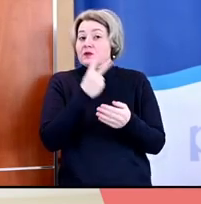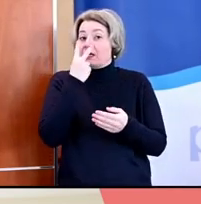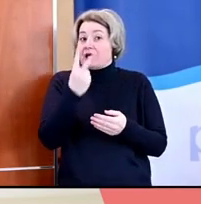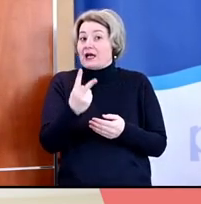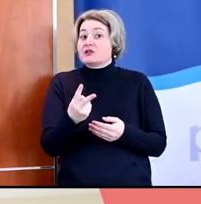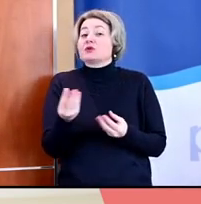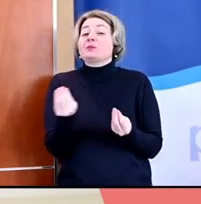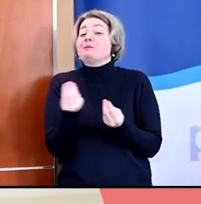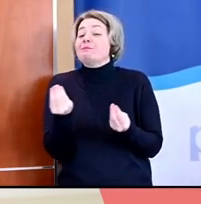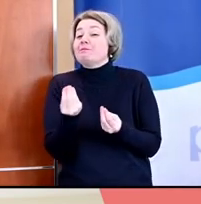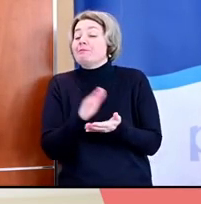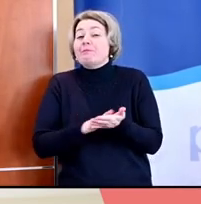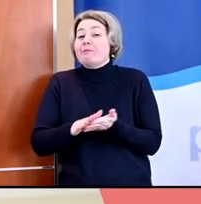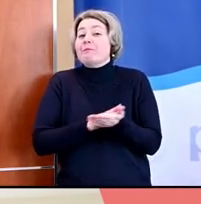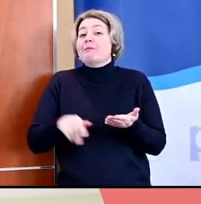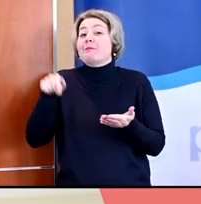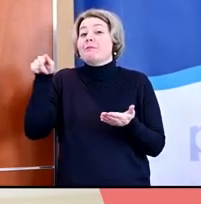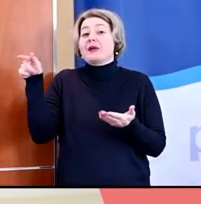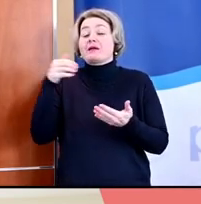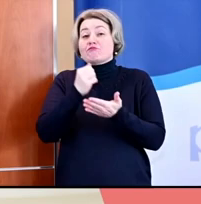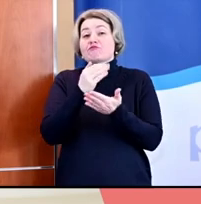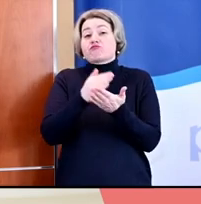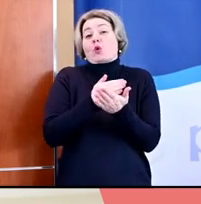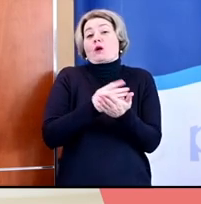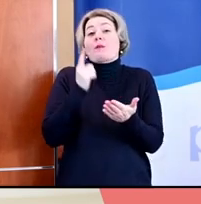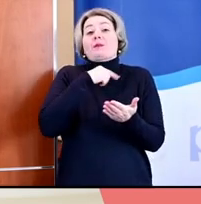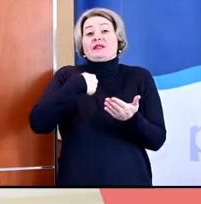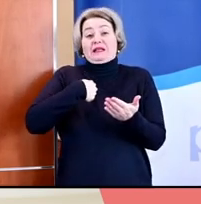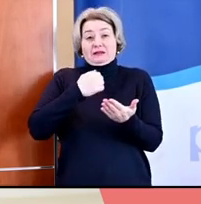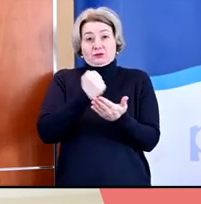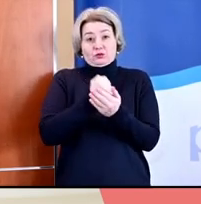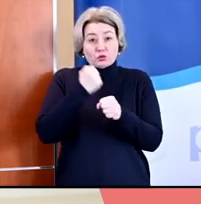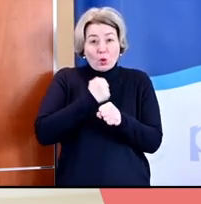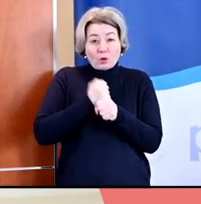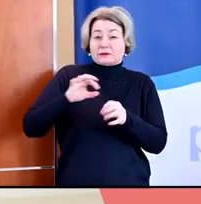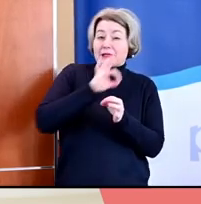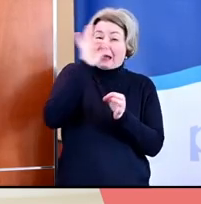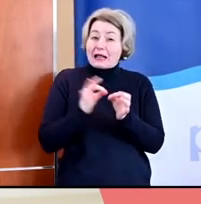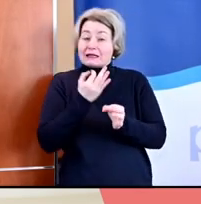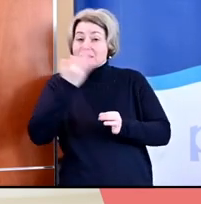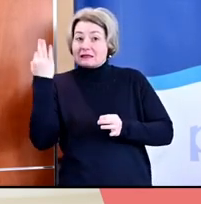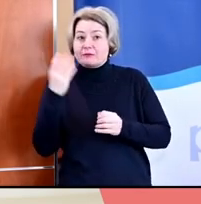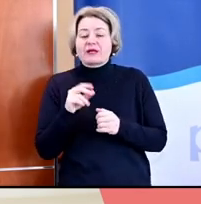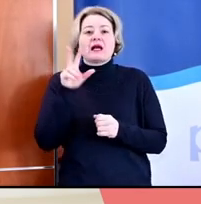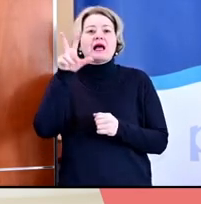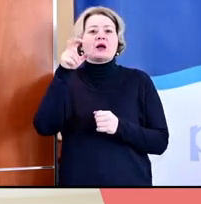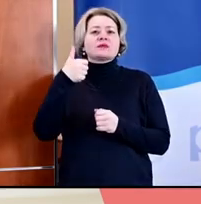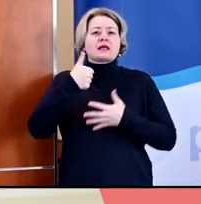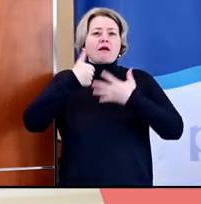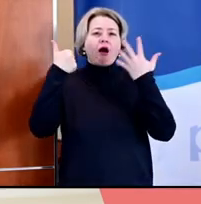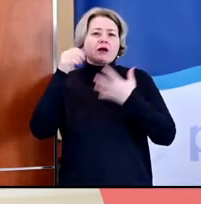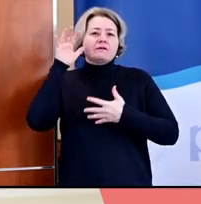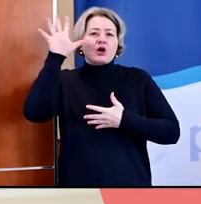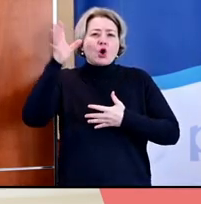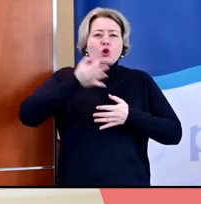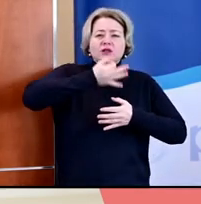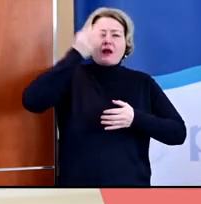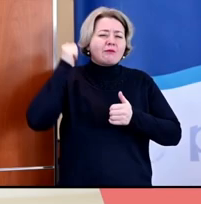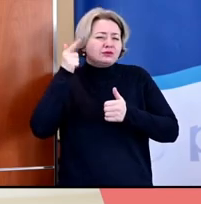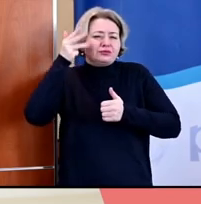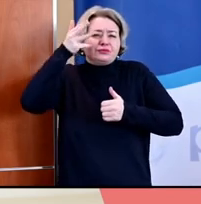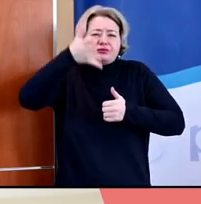mi is az ami ami ezt az egész évet lefedi 365 napos programsorozattal